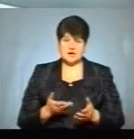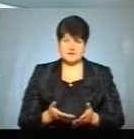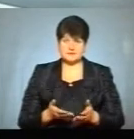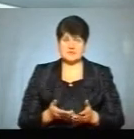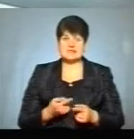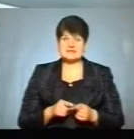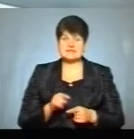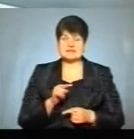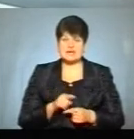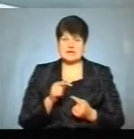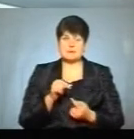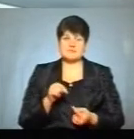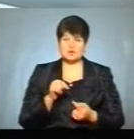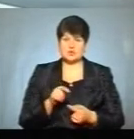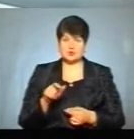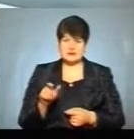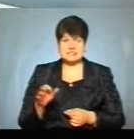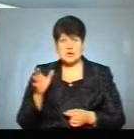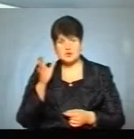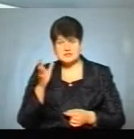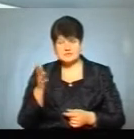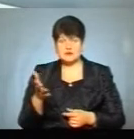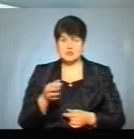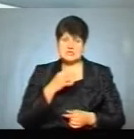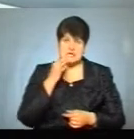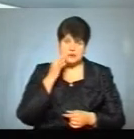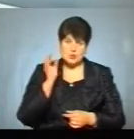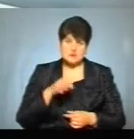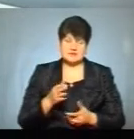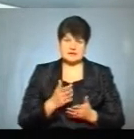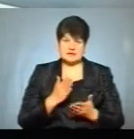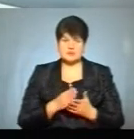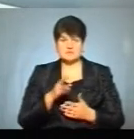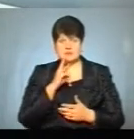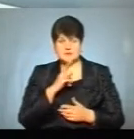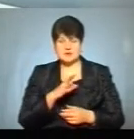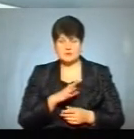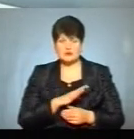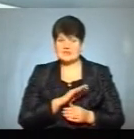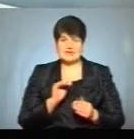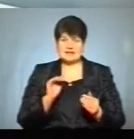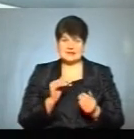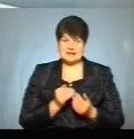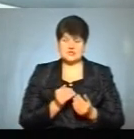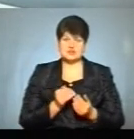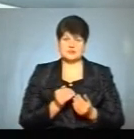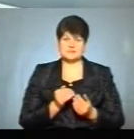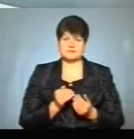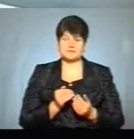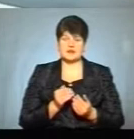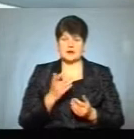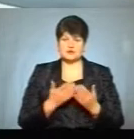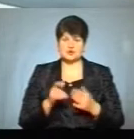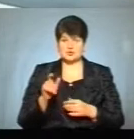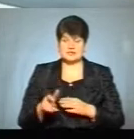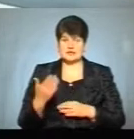яка підходить людині за освітою, за тим досвідом, яка має, щоб заробітна плата була не нижча, ніж та, на якій, якщо людина